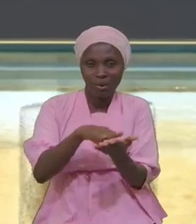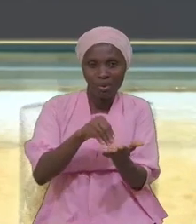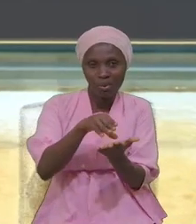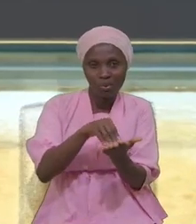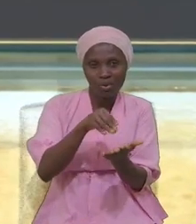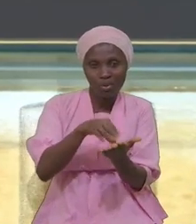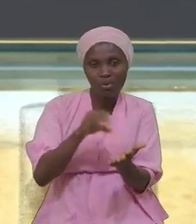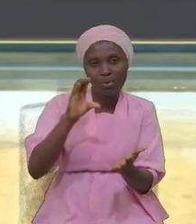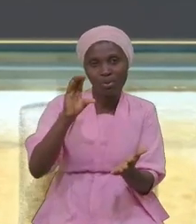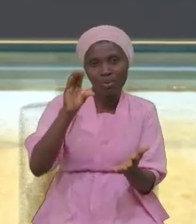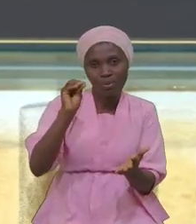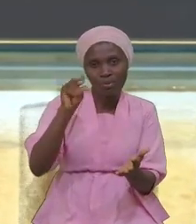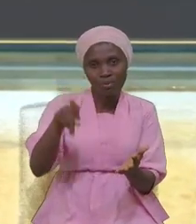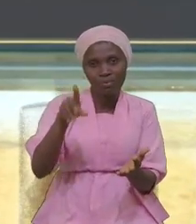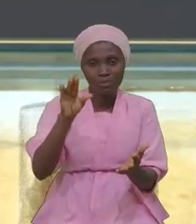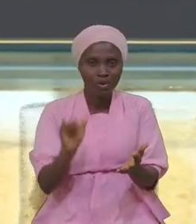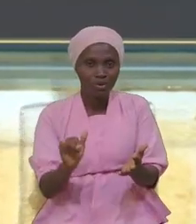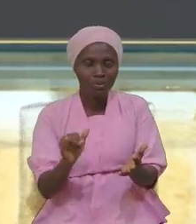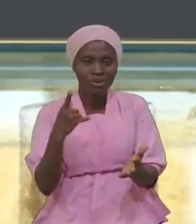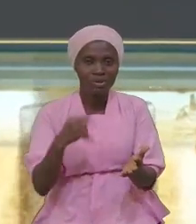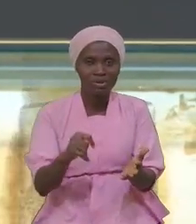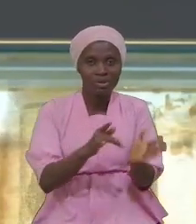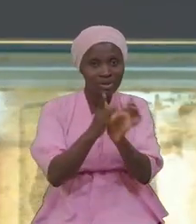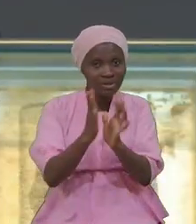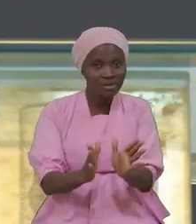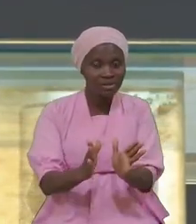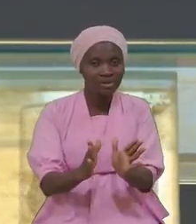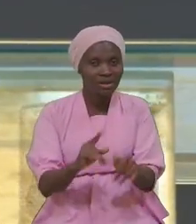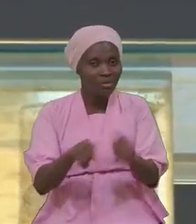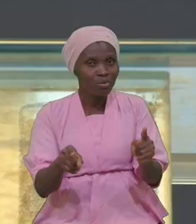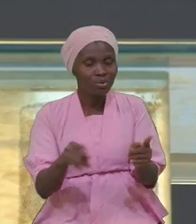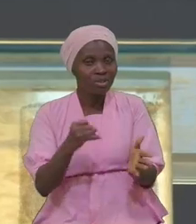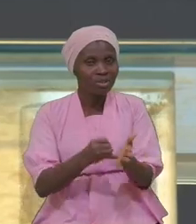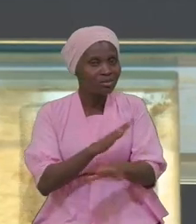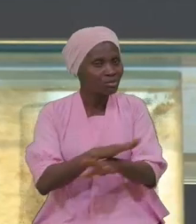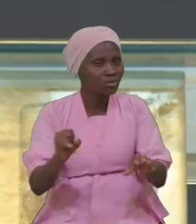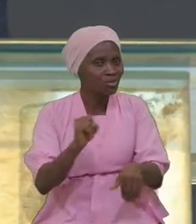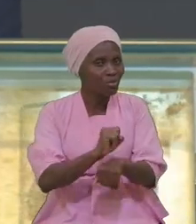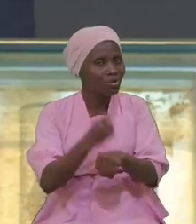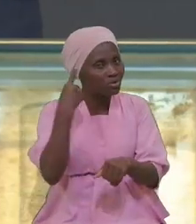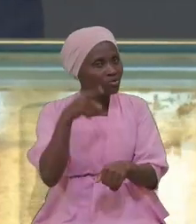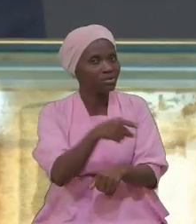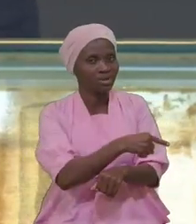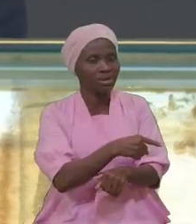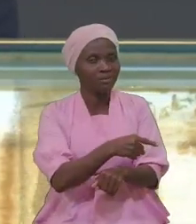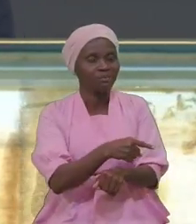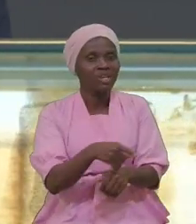essaie d'imiter les saints. Mais cela ne marche pas et cela échoue.